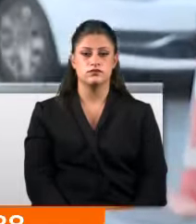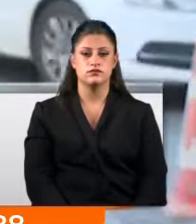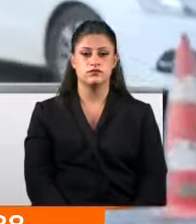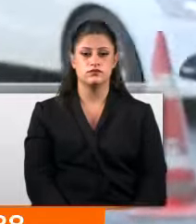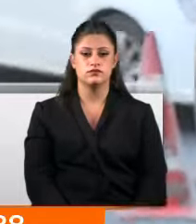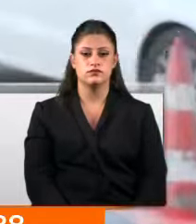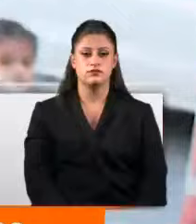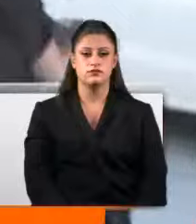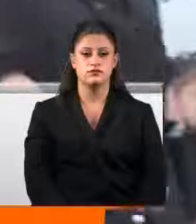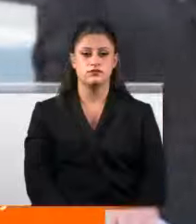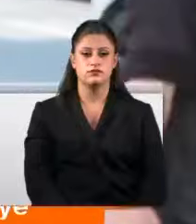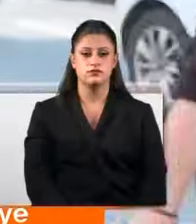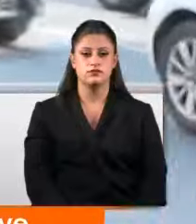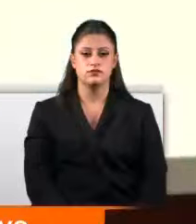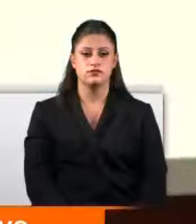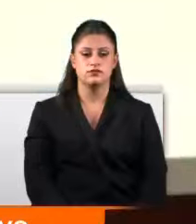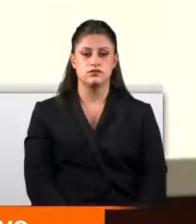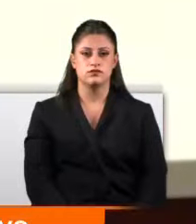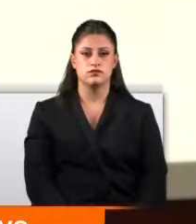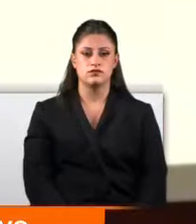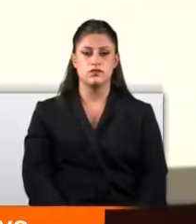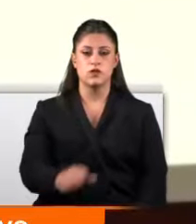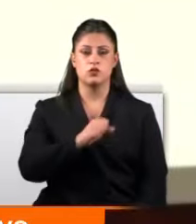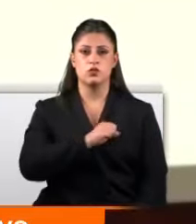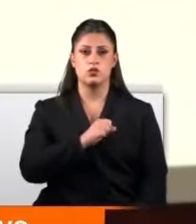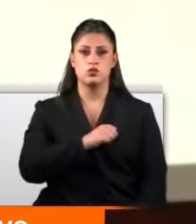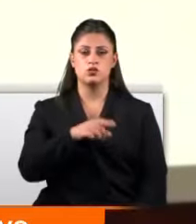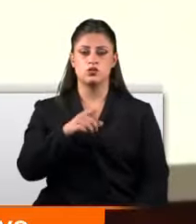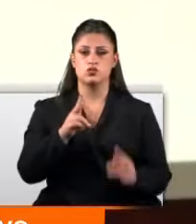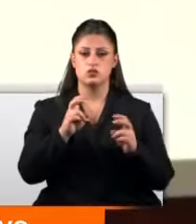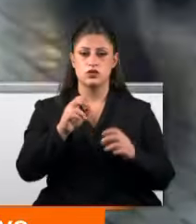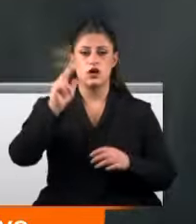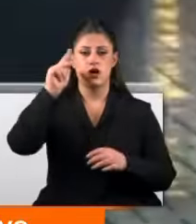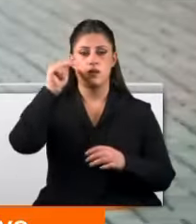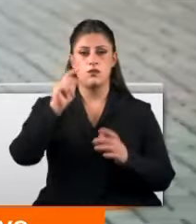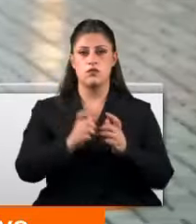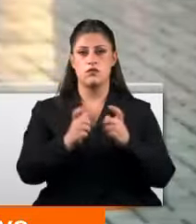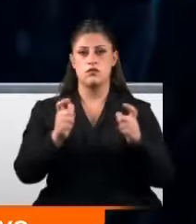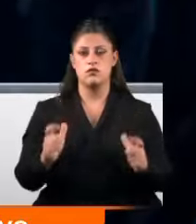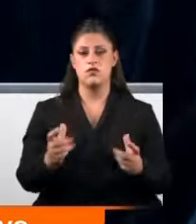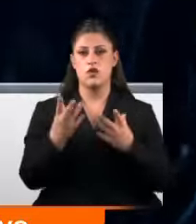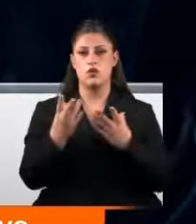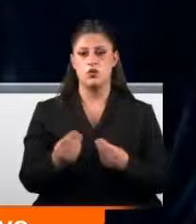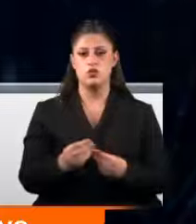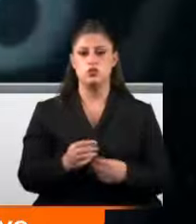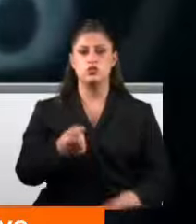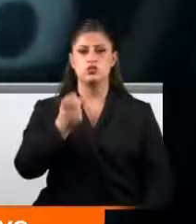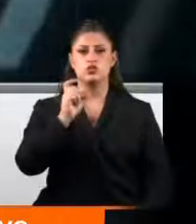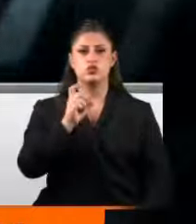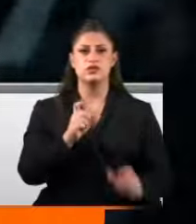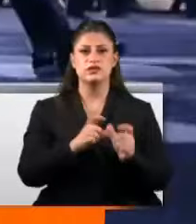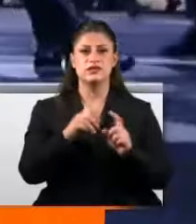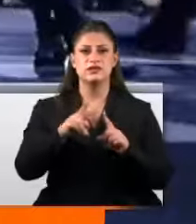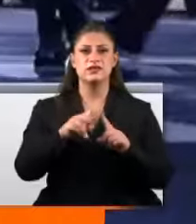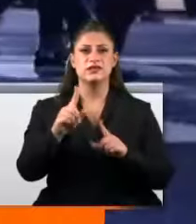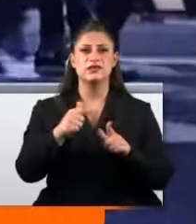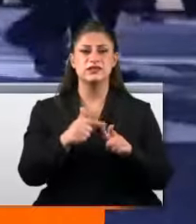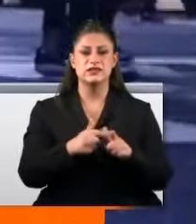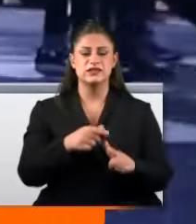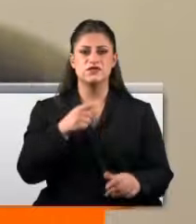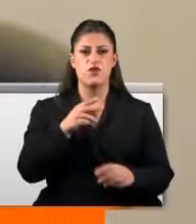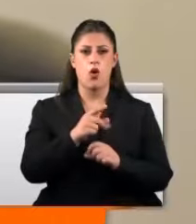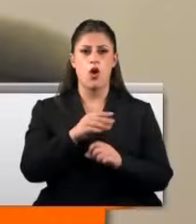İnsanlar yalnız. Asıl ana sebep bu. Korkunç vaka Amerika Birleşik Devletleri'nde yaşandı. 9. sınıf öğrencisi Sevel